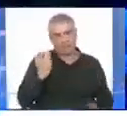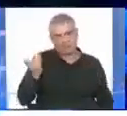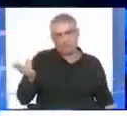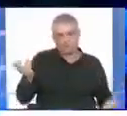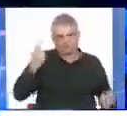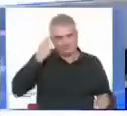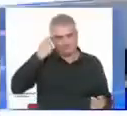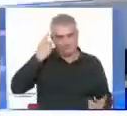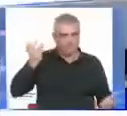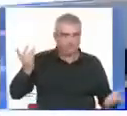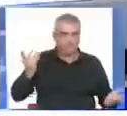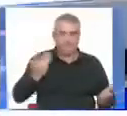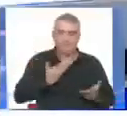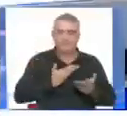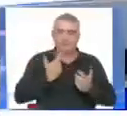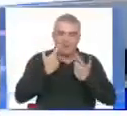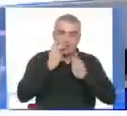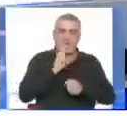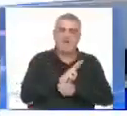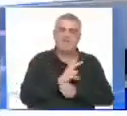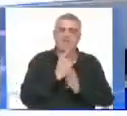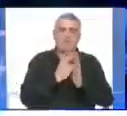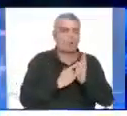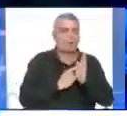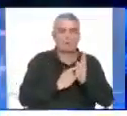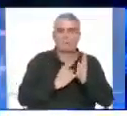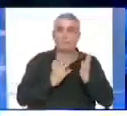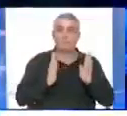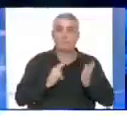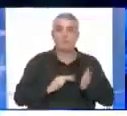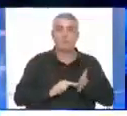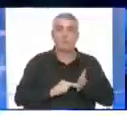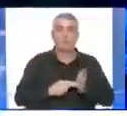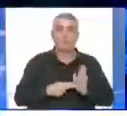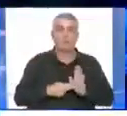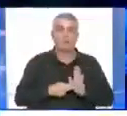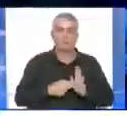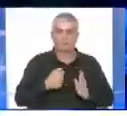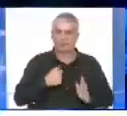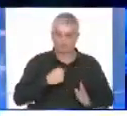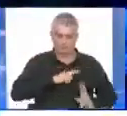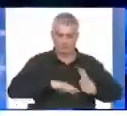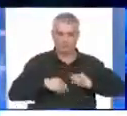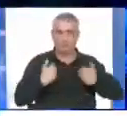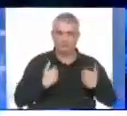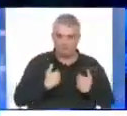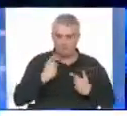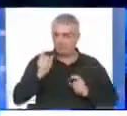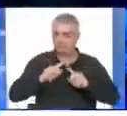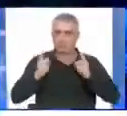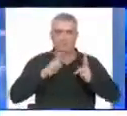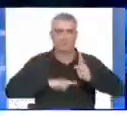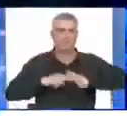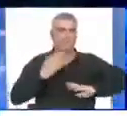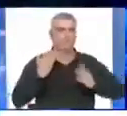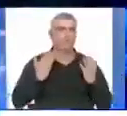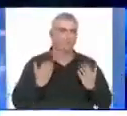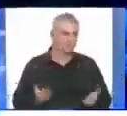הזה. מערכת אכיפת החוק היא מערכת פוליטית. אני סובל מזה, אחרים סובלים מזה.